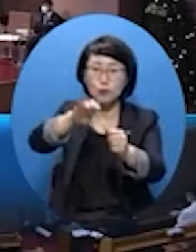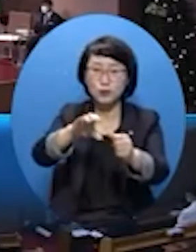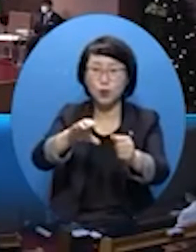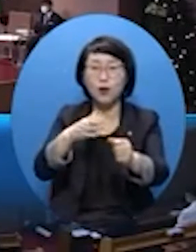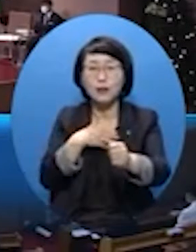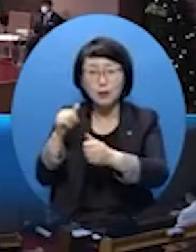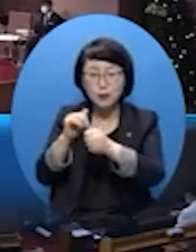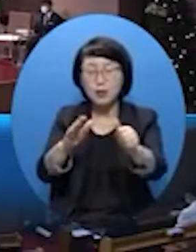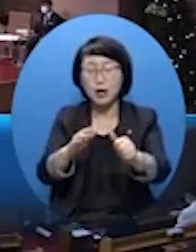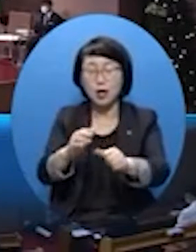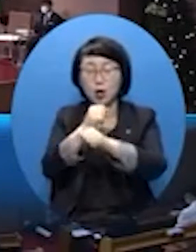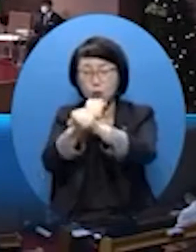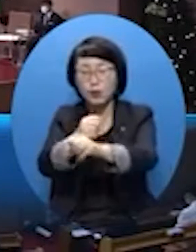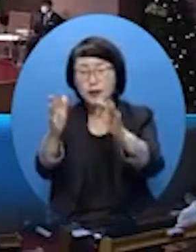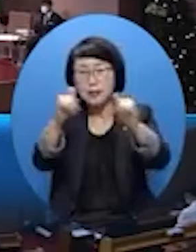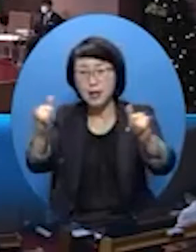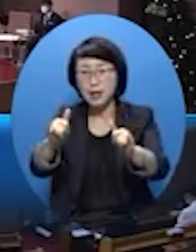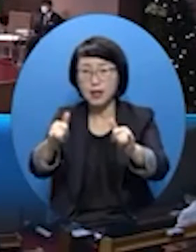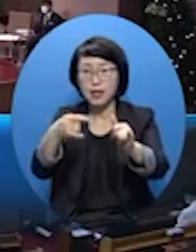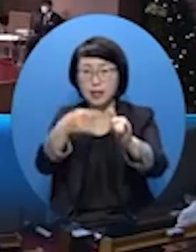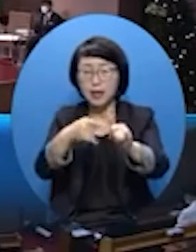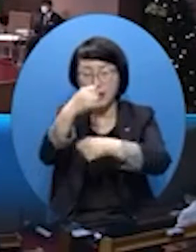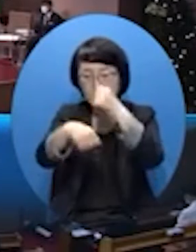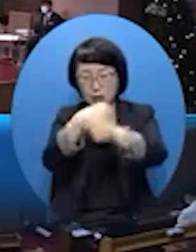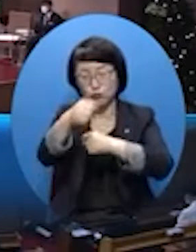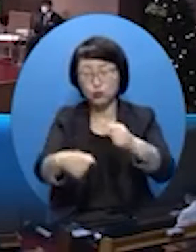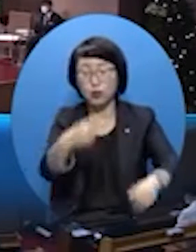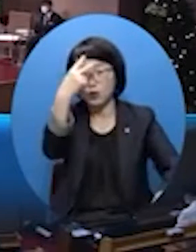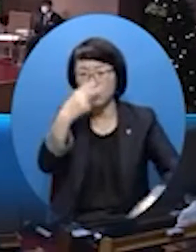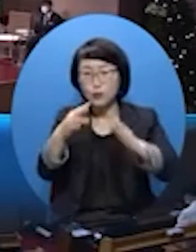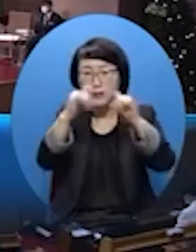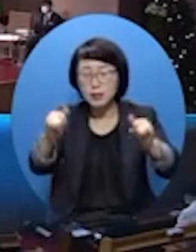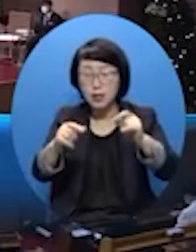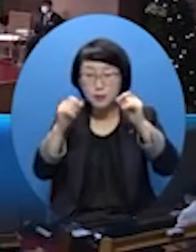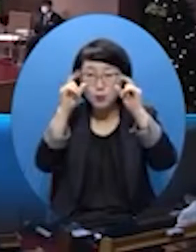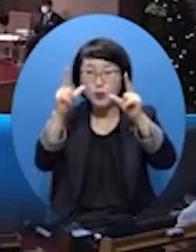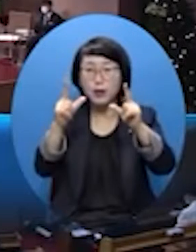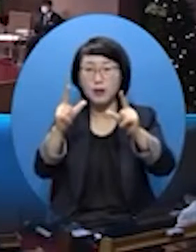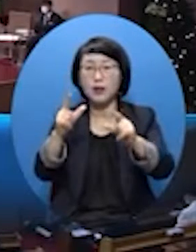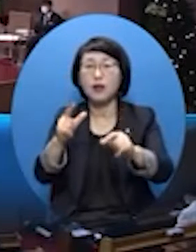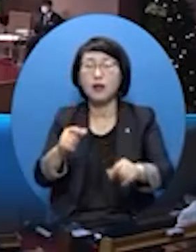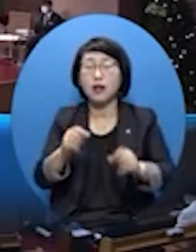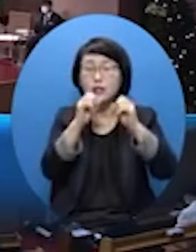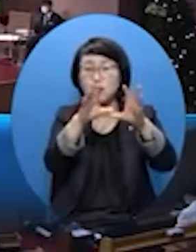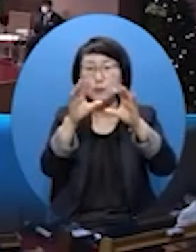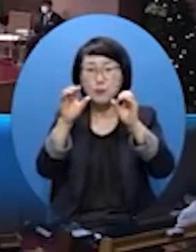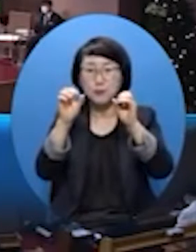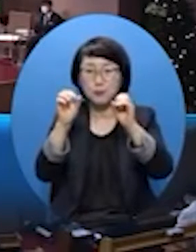기름을 부으시고 나를 보내사 포로된 자에게 자유를 눈먼 자에게 다시 보게 함을